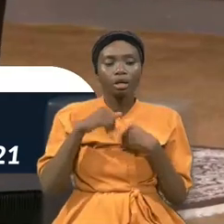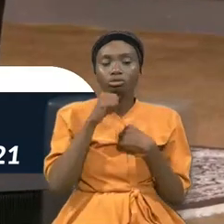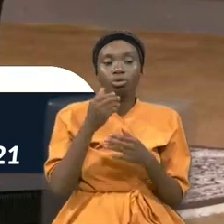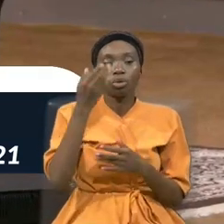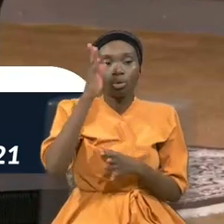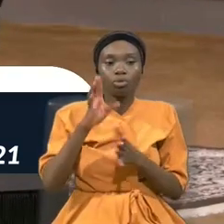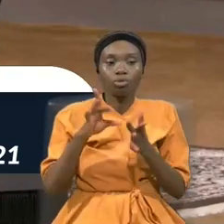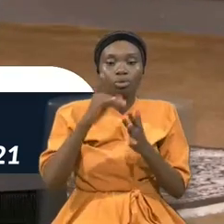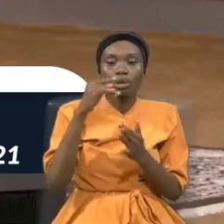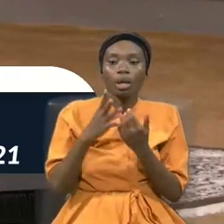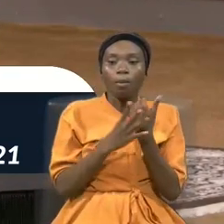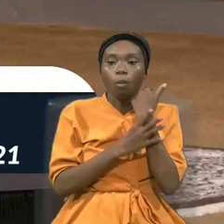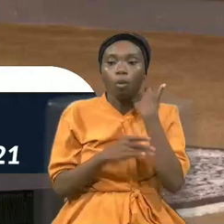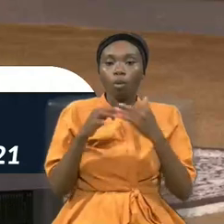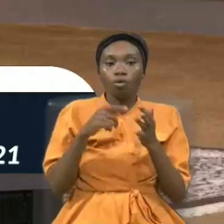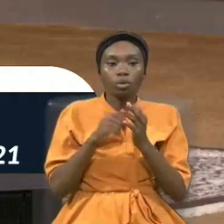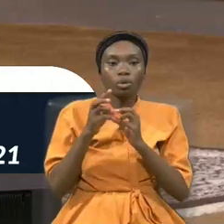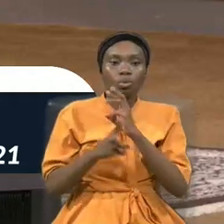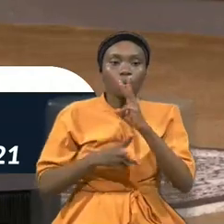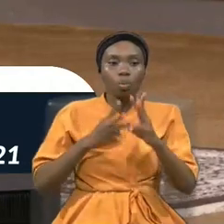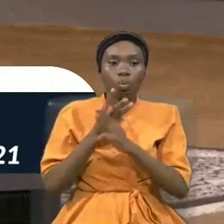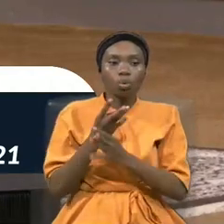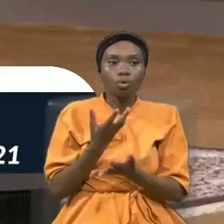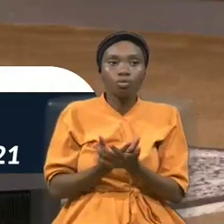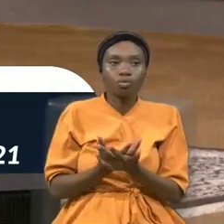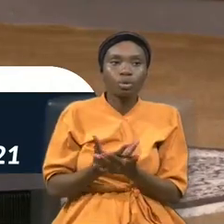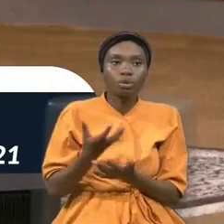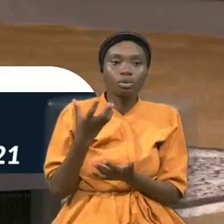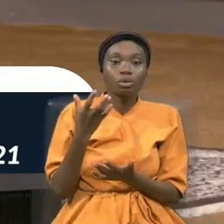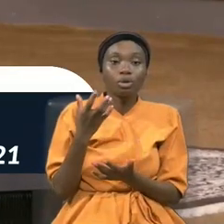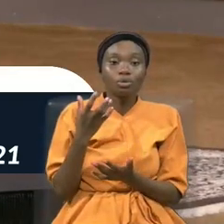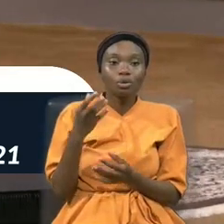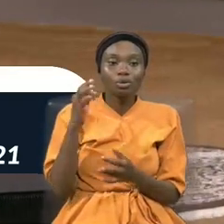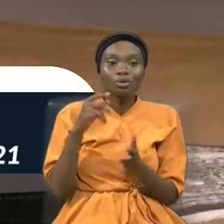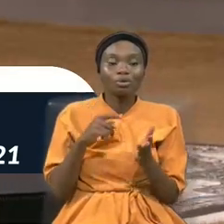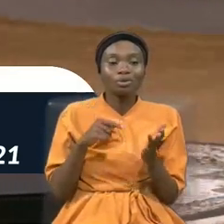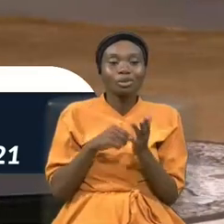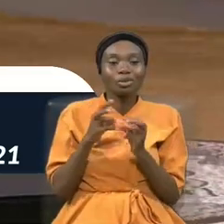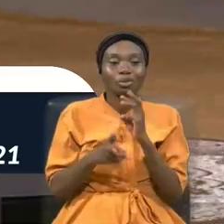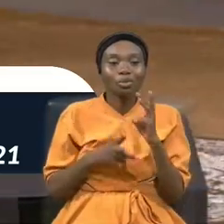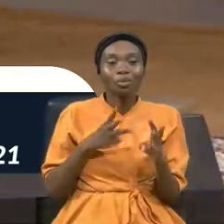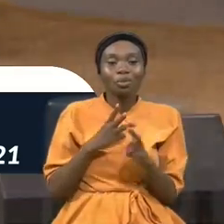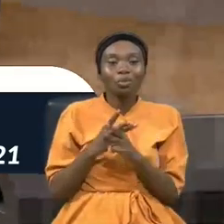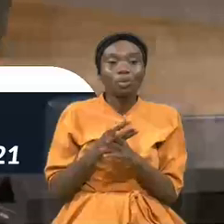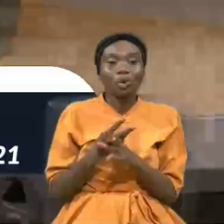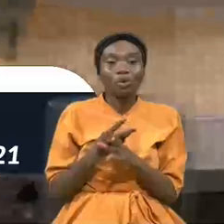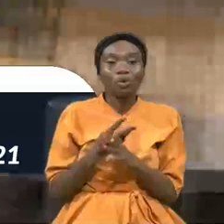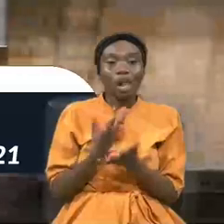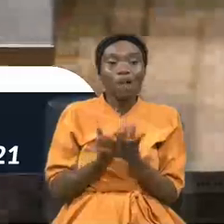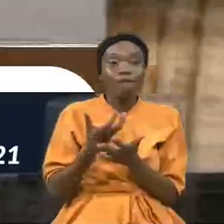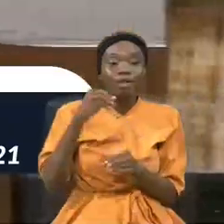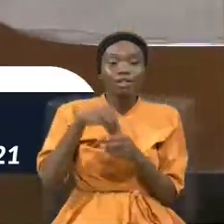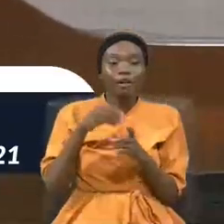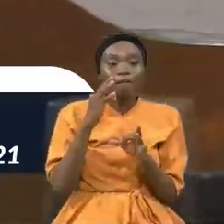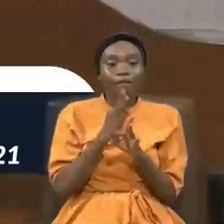pauvres aux yeux du monde pour qu'ils soient riches en la foi, riches en la foi, riches en la